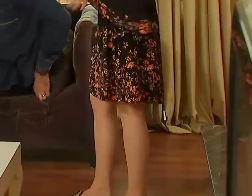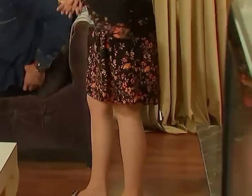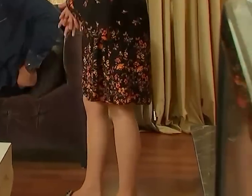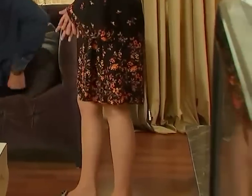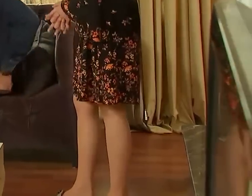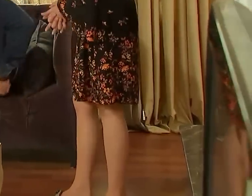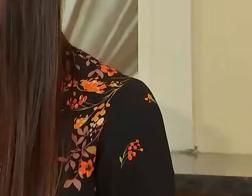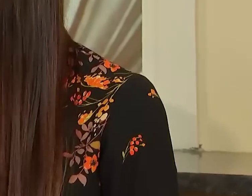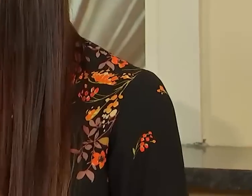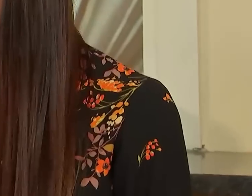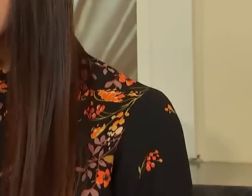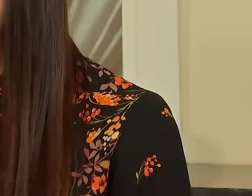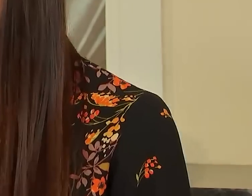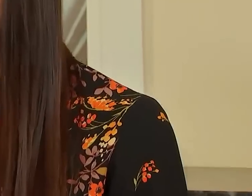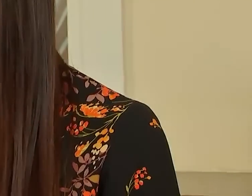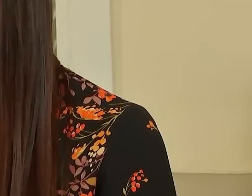doğruldu.